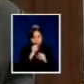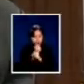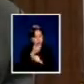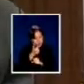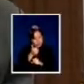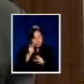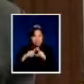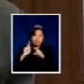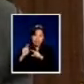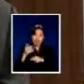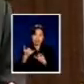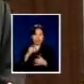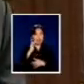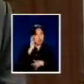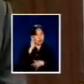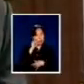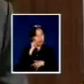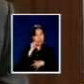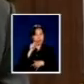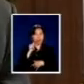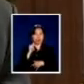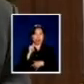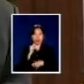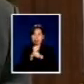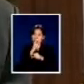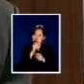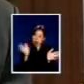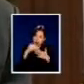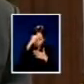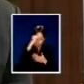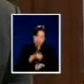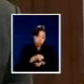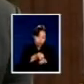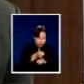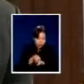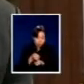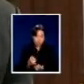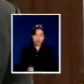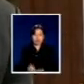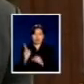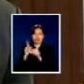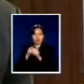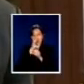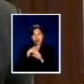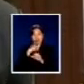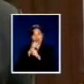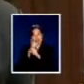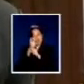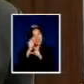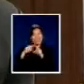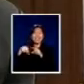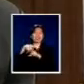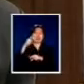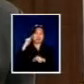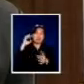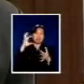ทำความสะอาดห้องเรียนเช็คอินความดีเหล่านี้เป็นต้นนะครับจะเป็น โซเชียลเน็ตเวิร์กซึ่งเน้นเฉพาะ